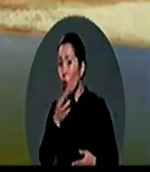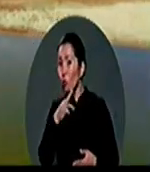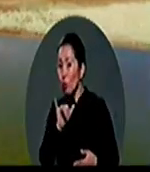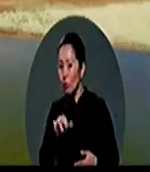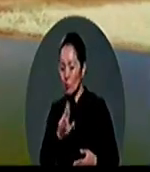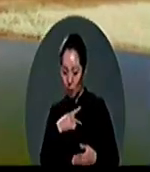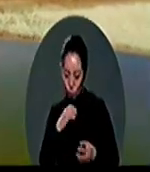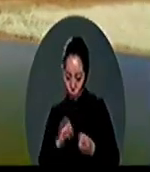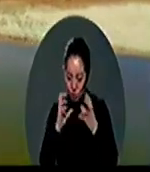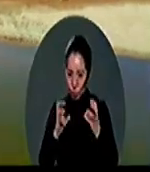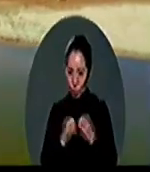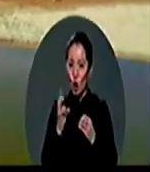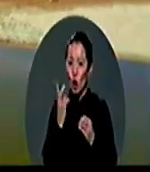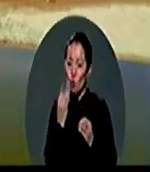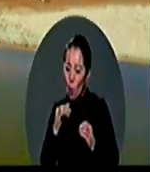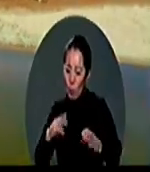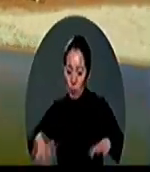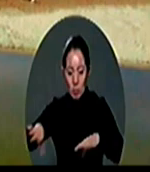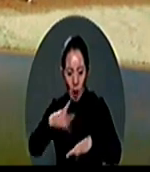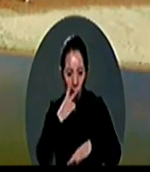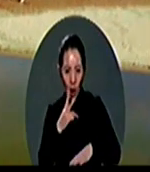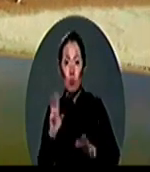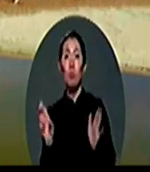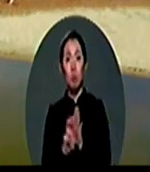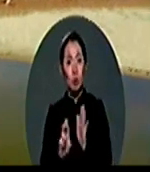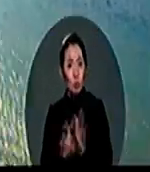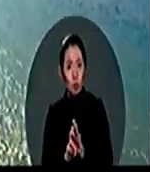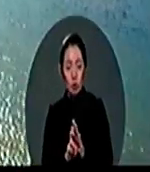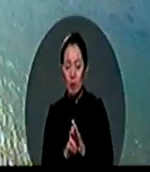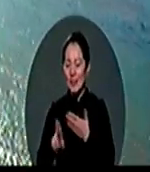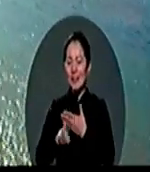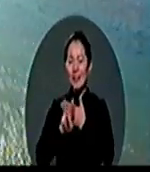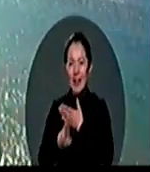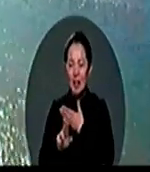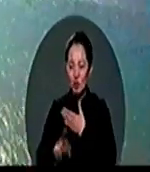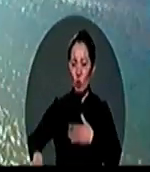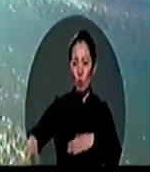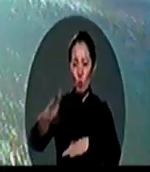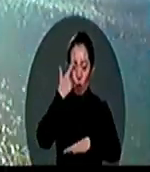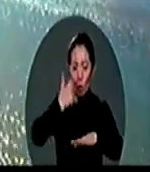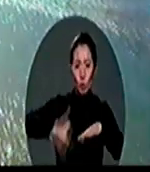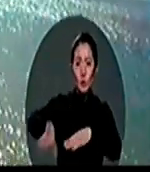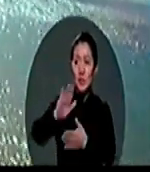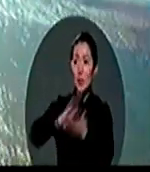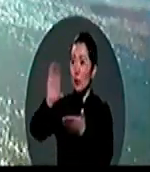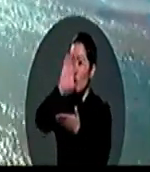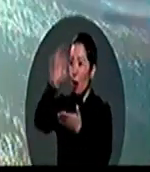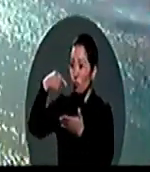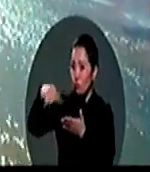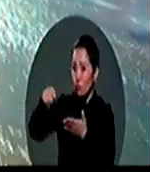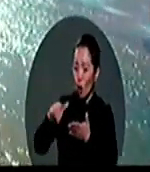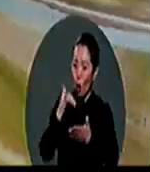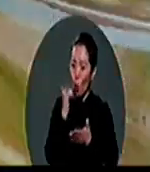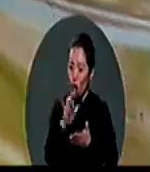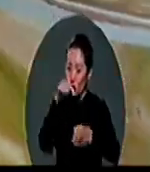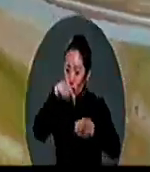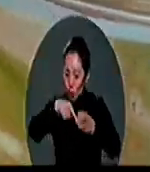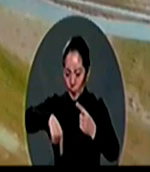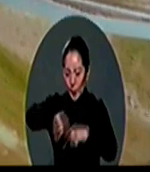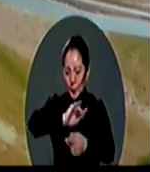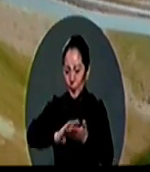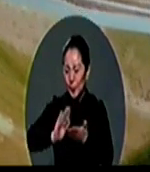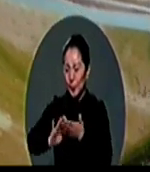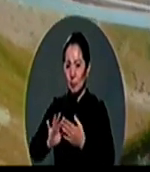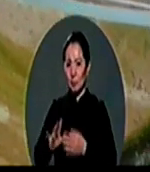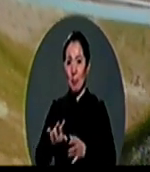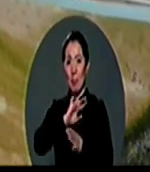одоо хийсэн бүтээсэн тэр нуурууд дээрээс очиж харж байна. Цаашид орон дээр байгаа цэвэрлэх байгууламжийн усыг тийм болгож байгальд